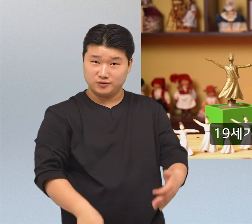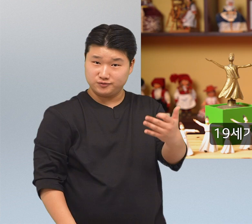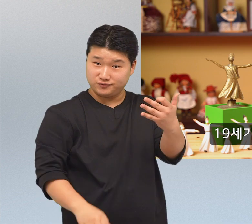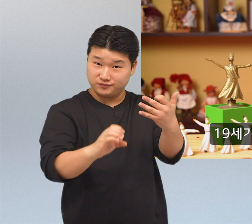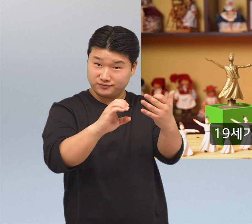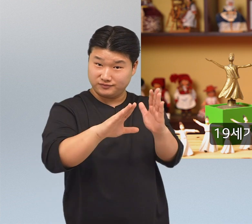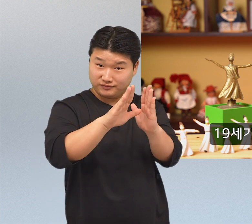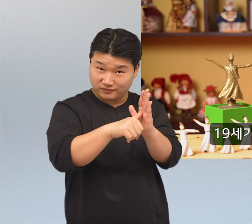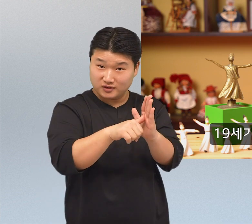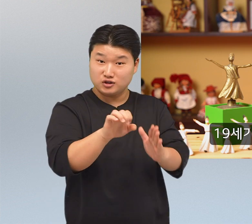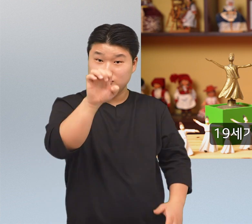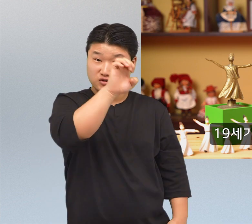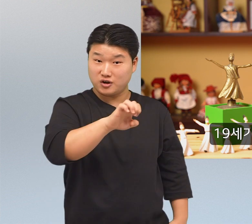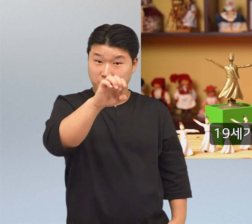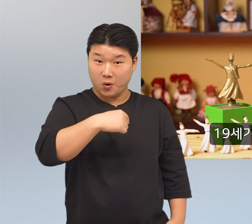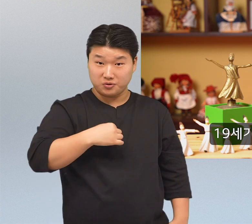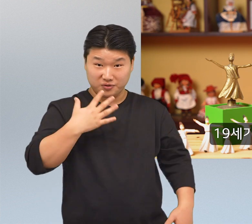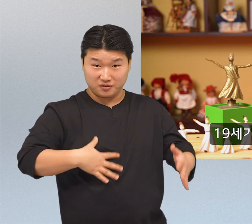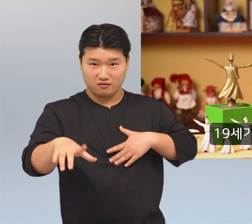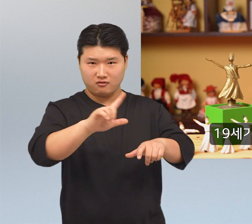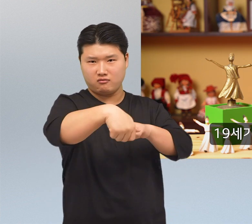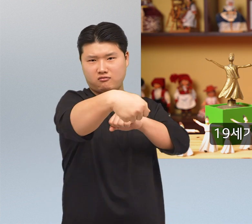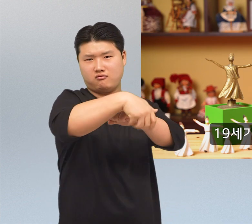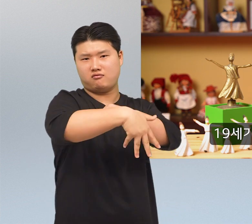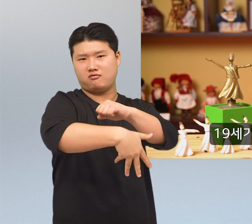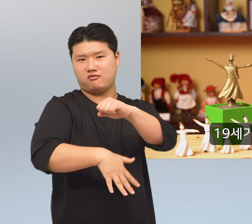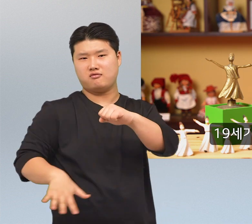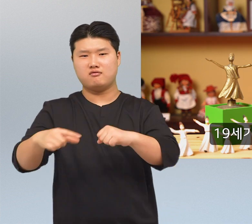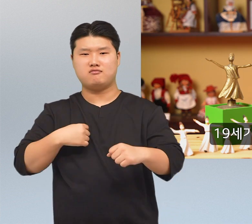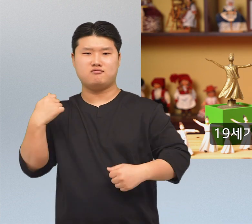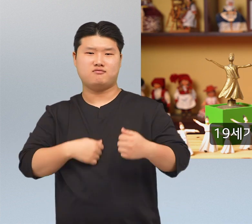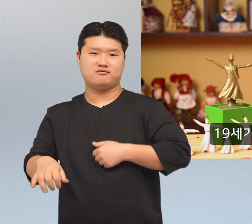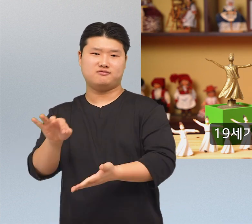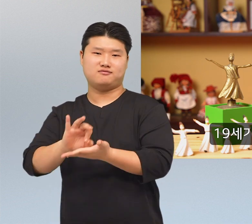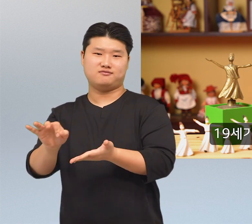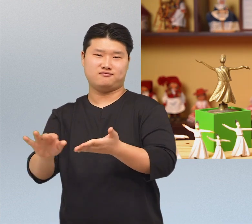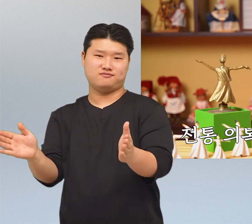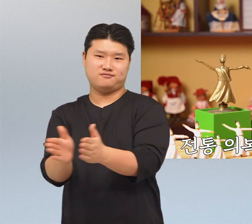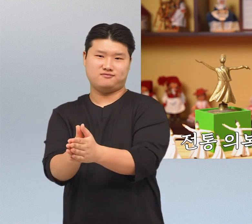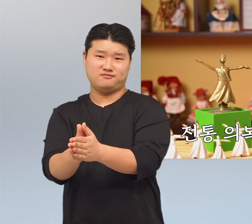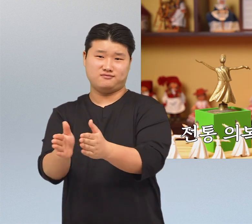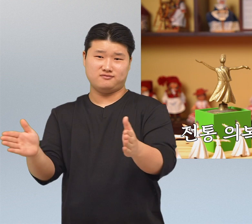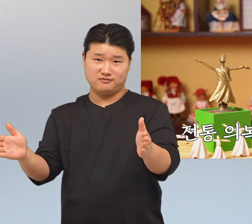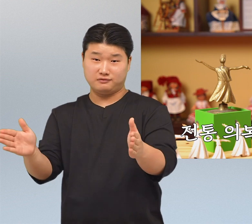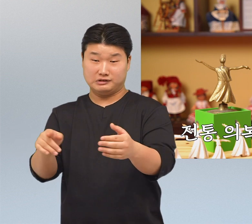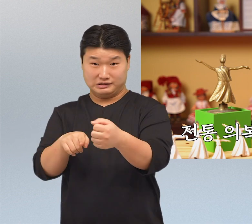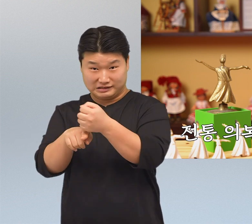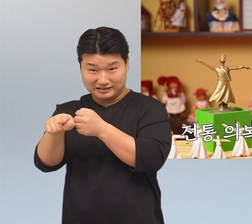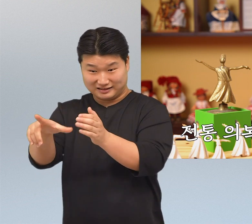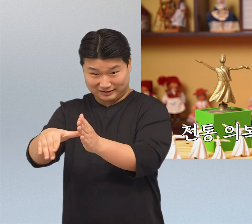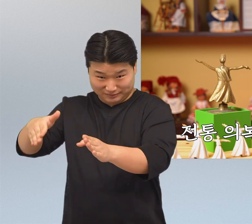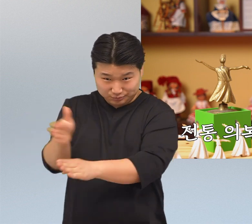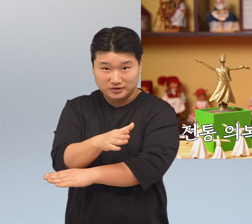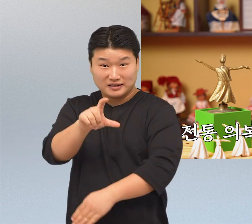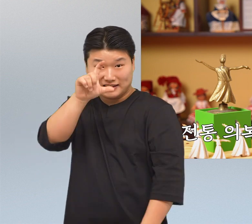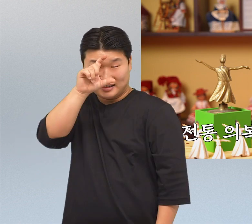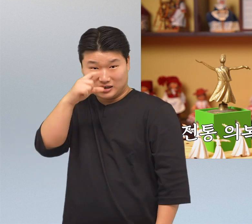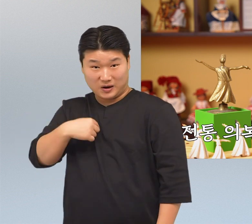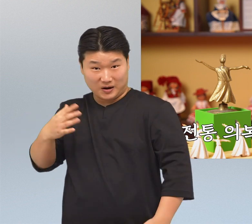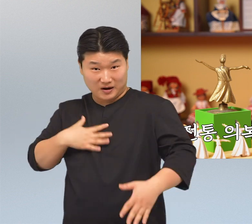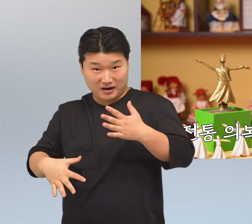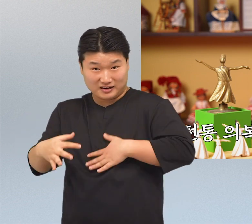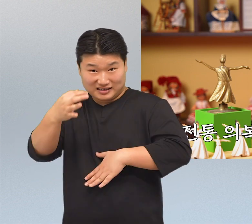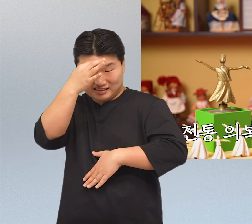19세기에 이르러서는 유럽의 패션으로부터 영향을 받습니다. 오스만 제국의 영화도